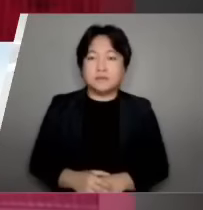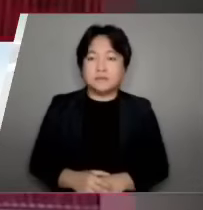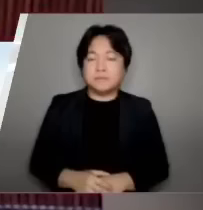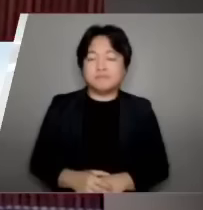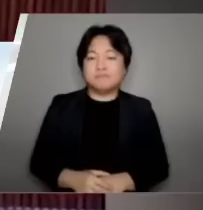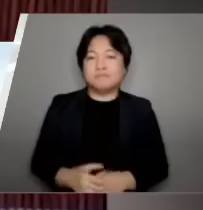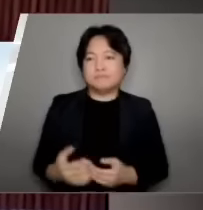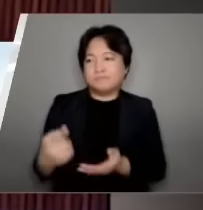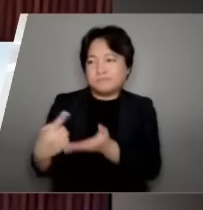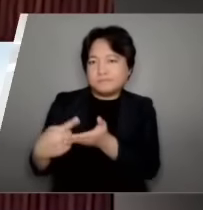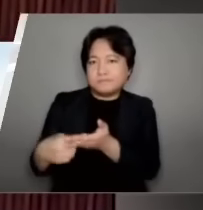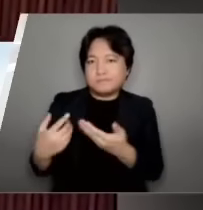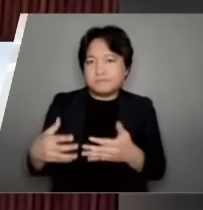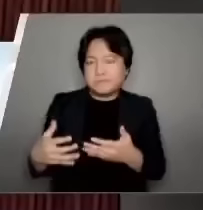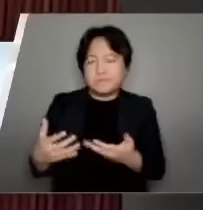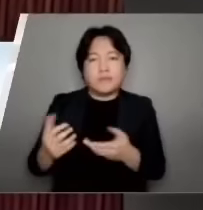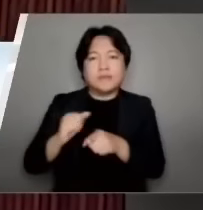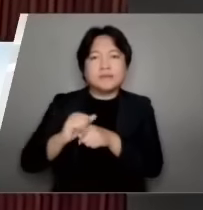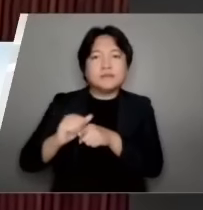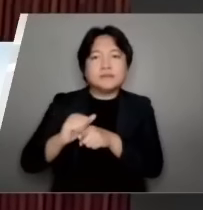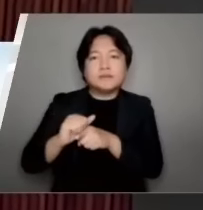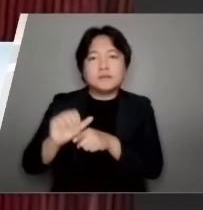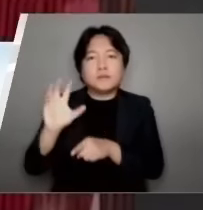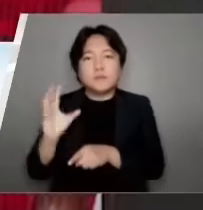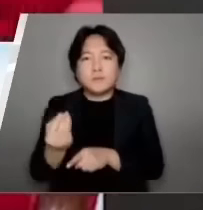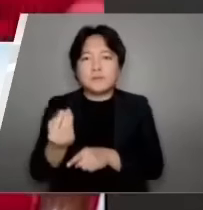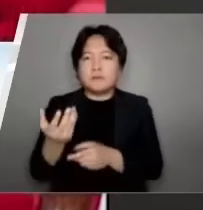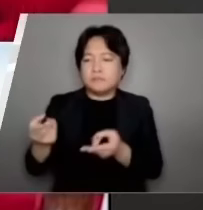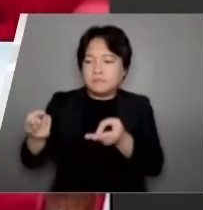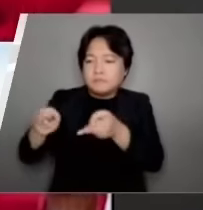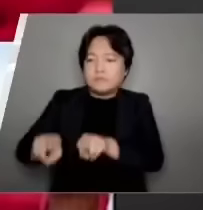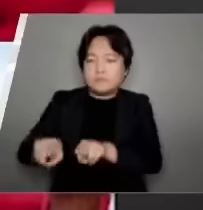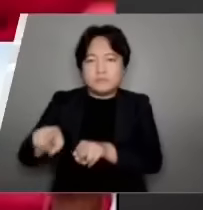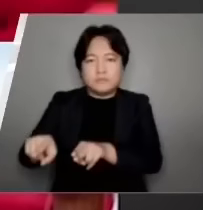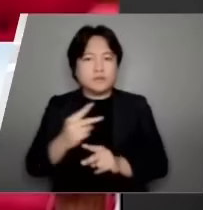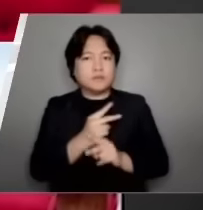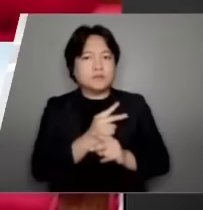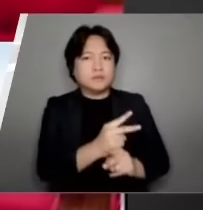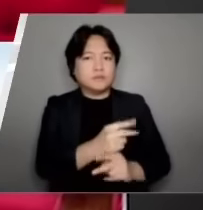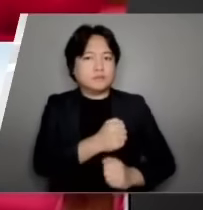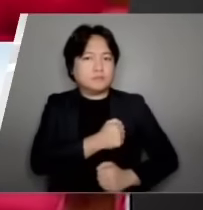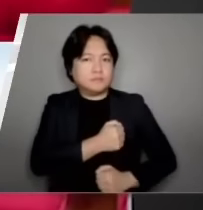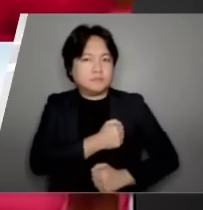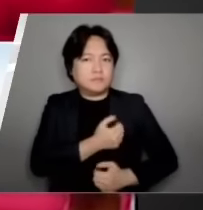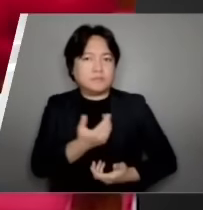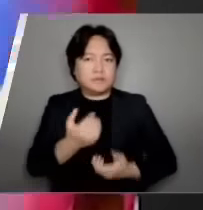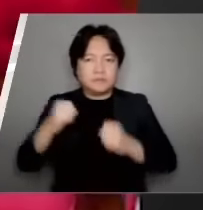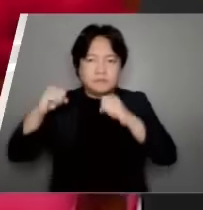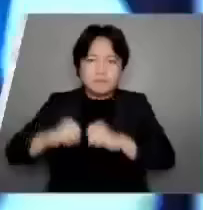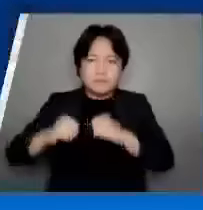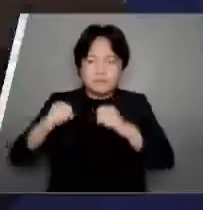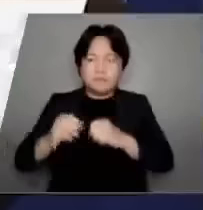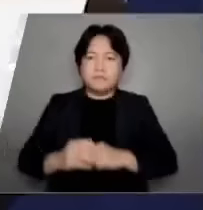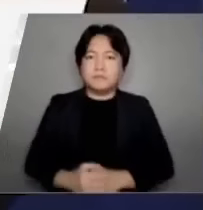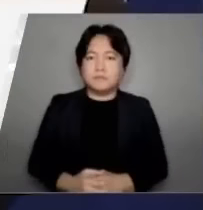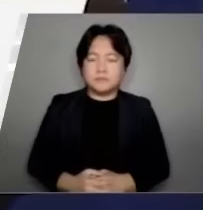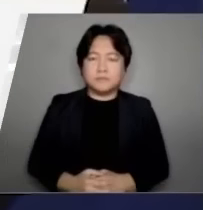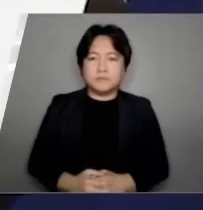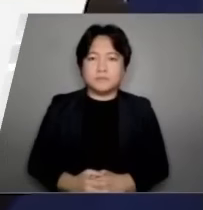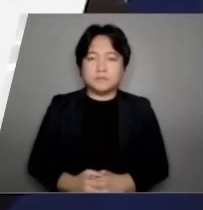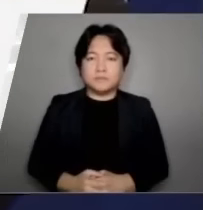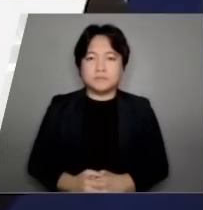balikatan exercises at ang nakatakdang pirmahang General Security of Military Information Agreement o GSOMIA. It will